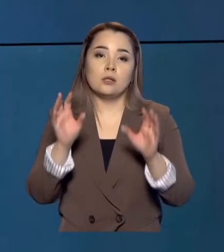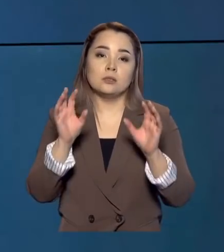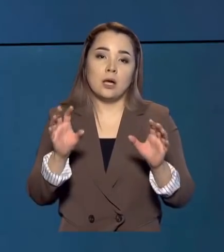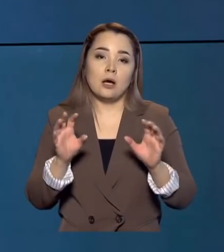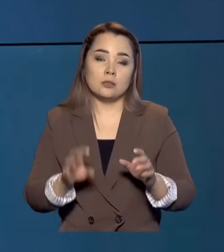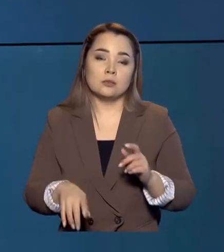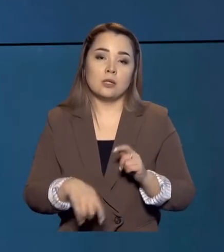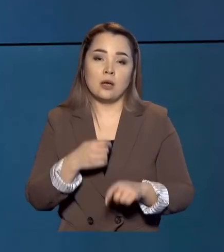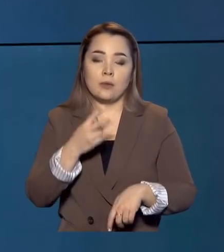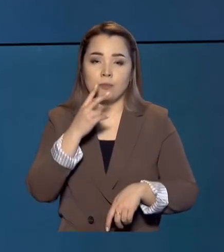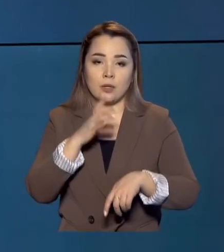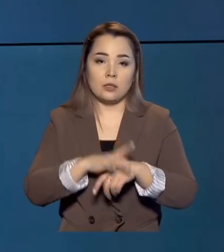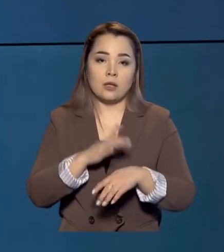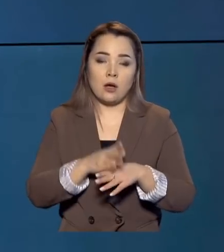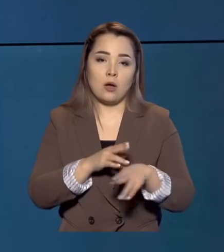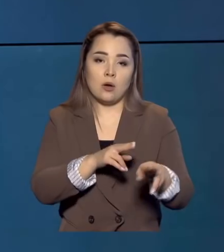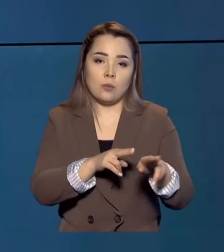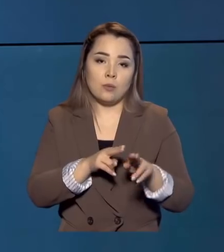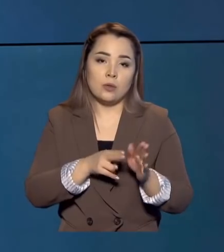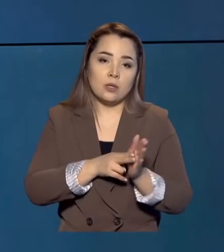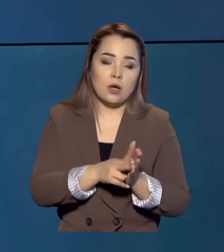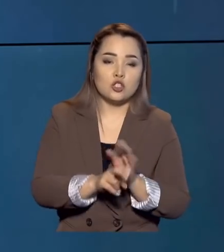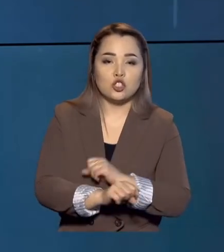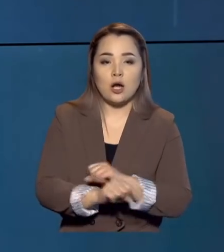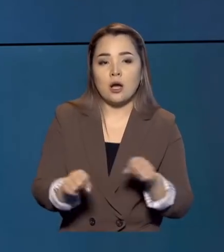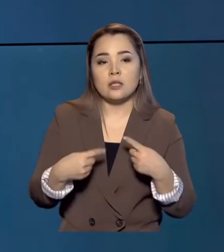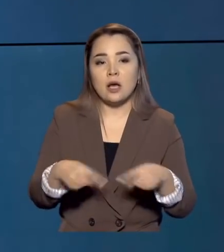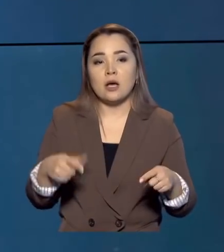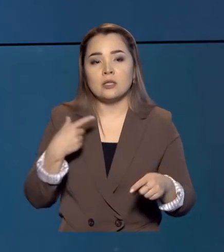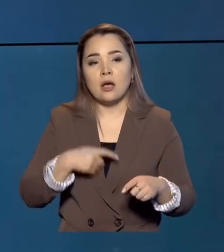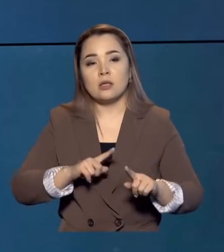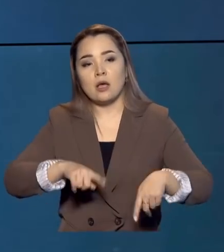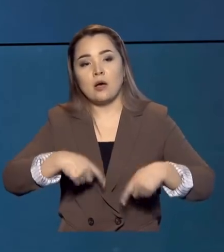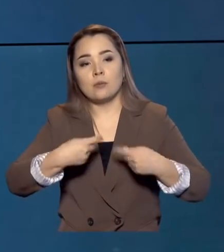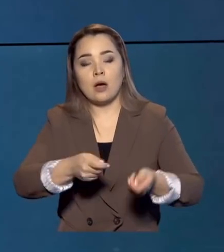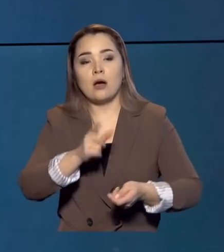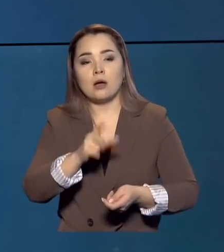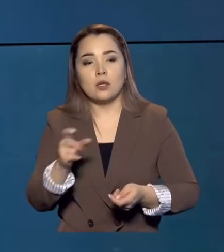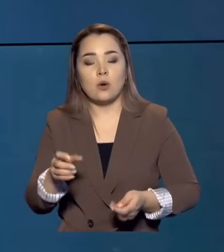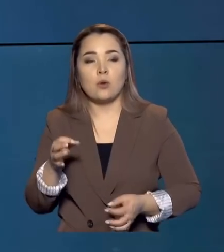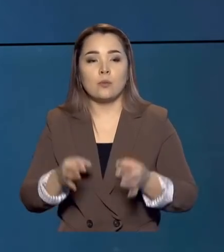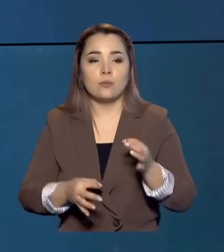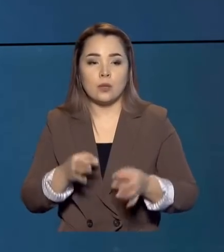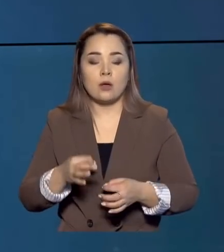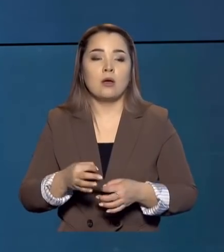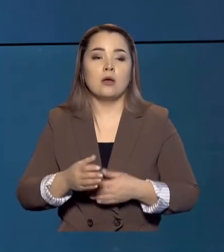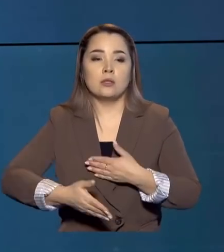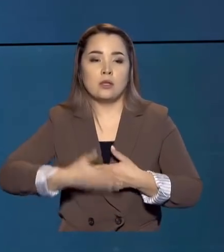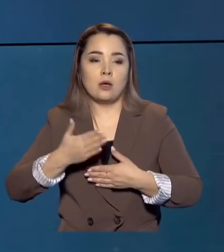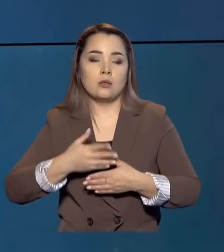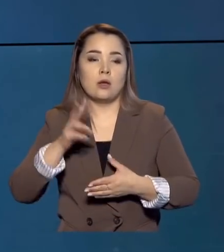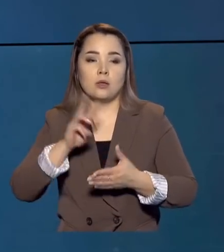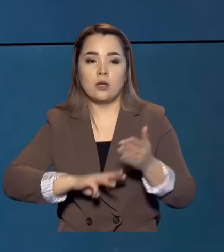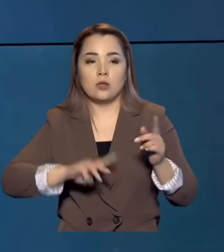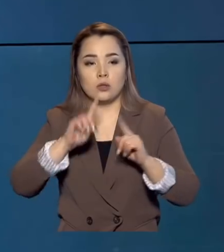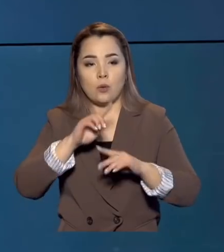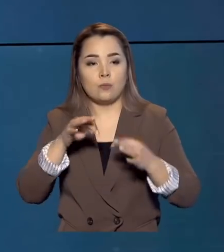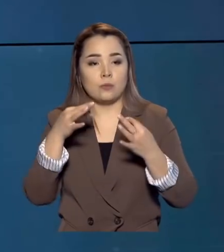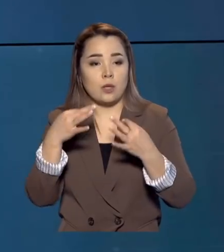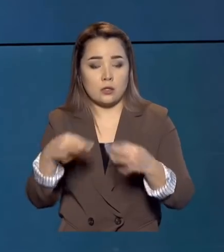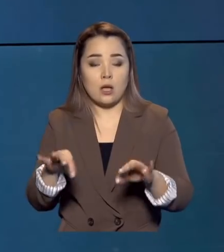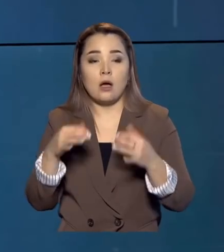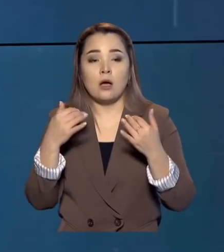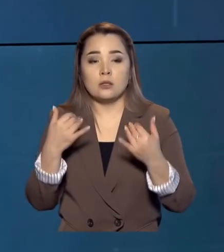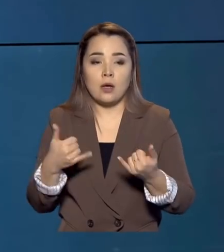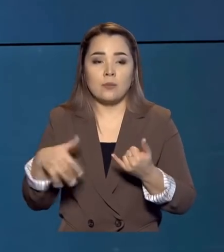Заңсыз сақталған қару, оқ-дәрілер мен жарылғыш заттарды өз еркімен тапсырған адамдар қылмыстық және әкімшілік жауапкершіліктен босатылады. Ішкі